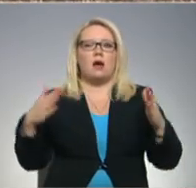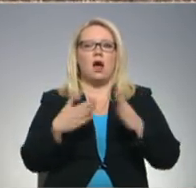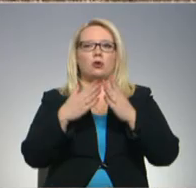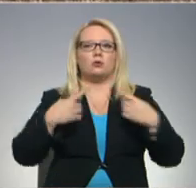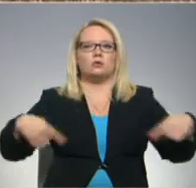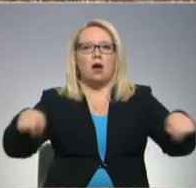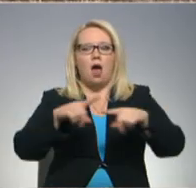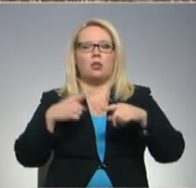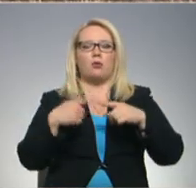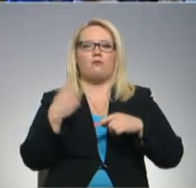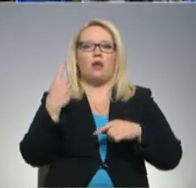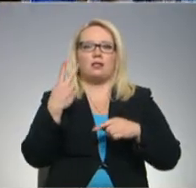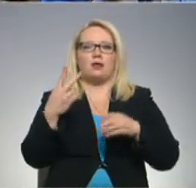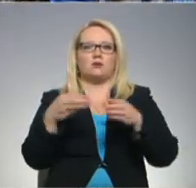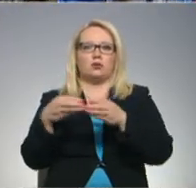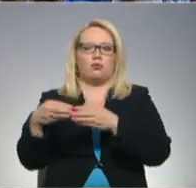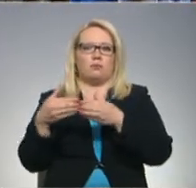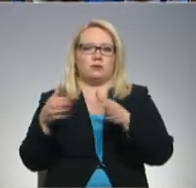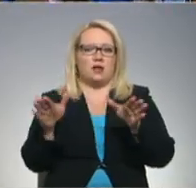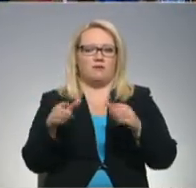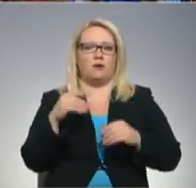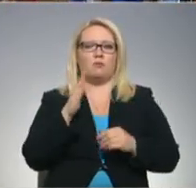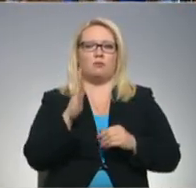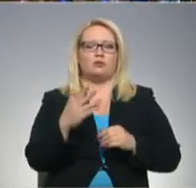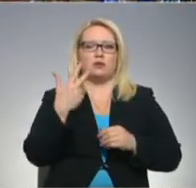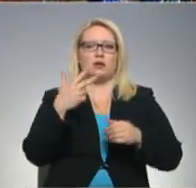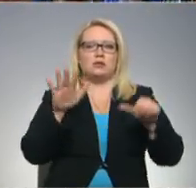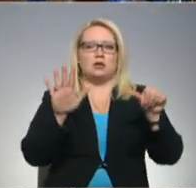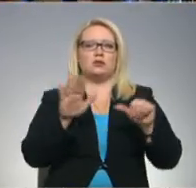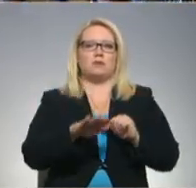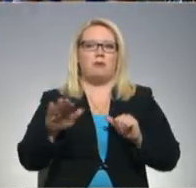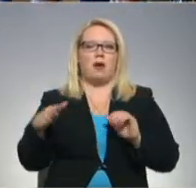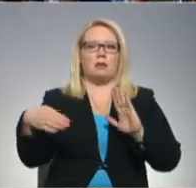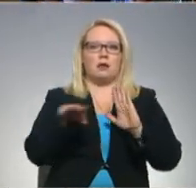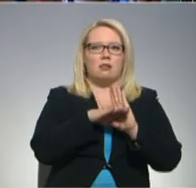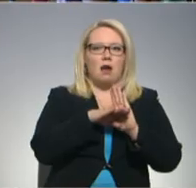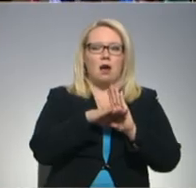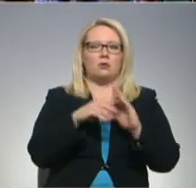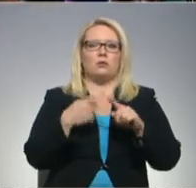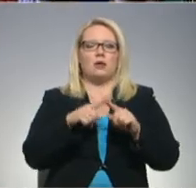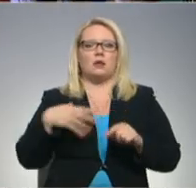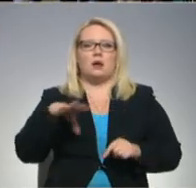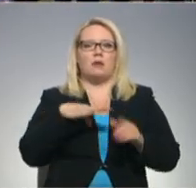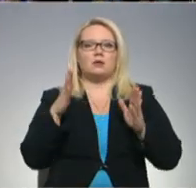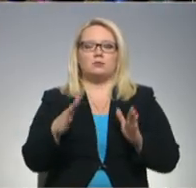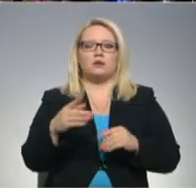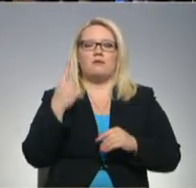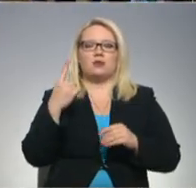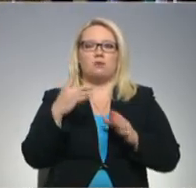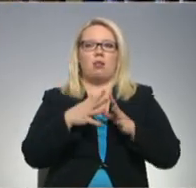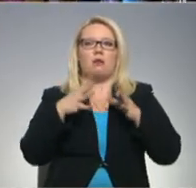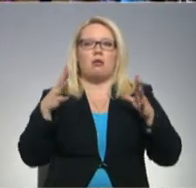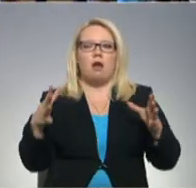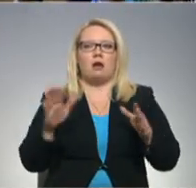atvērt vēl divas grupiņas. Tie būs 36 bērni vēl klāt, un tātad mēs būsim viens no